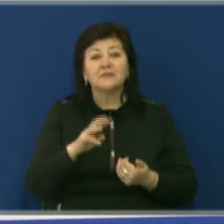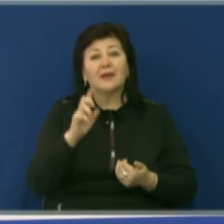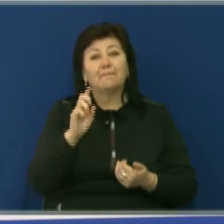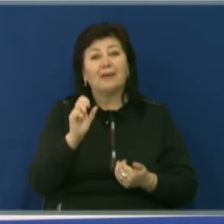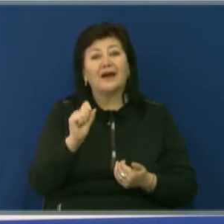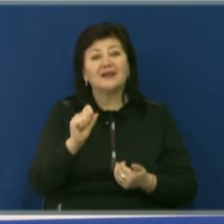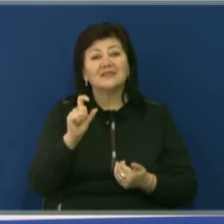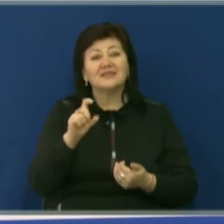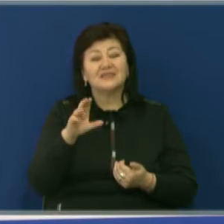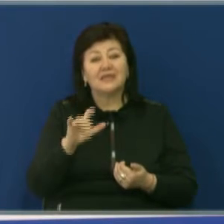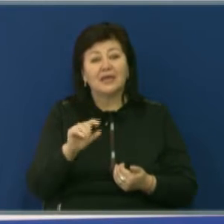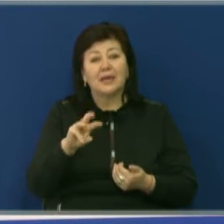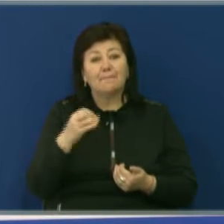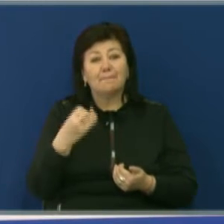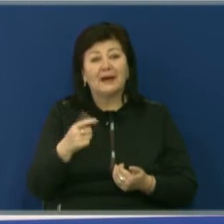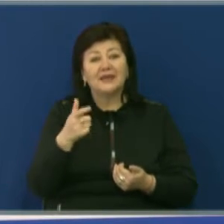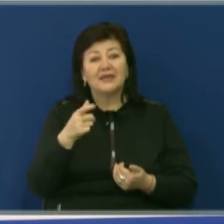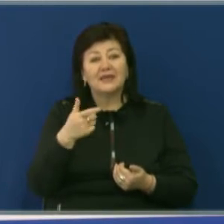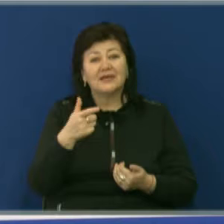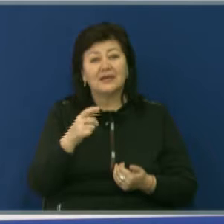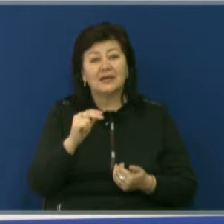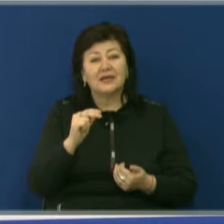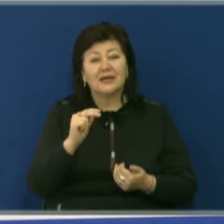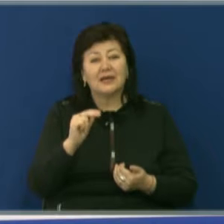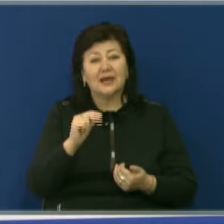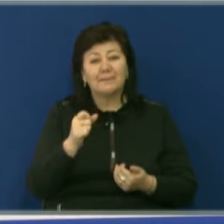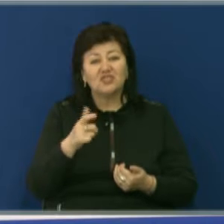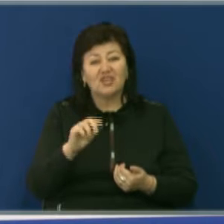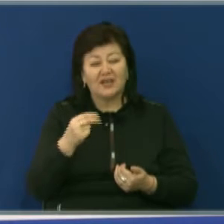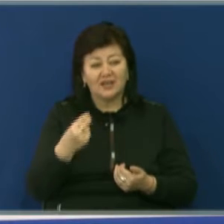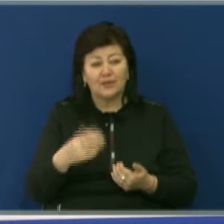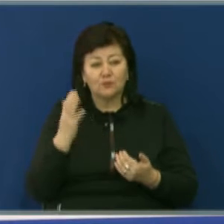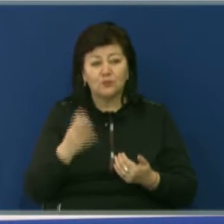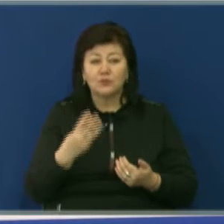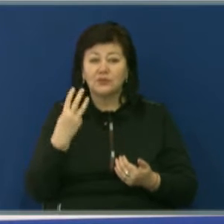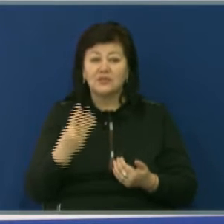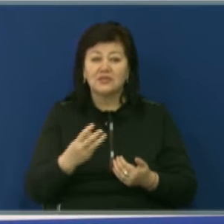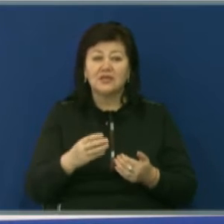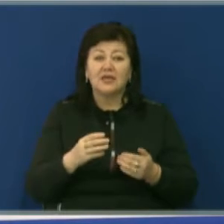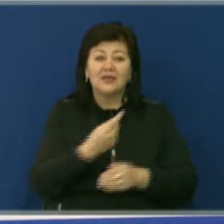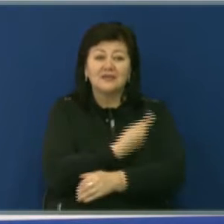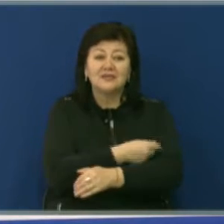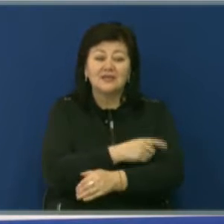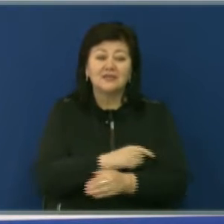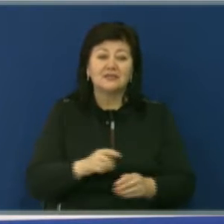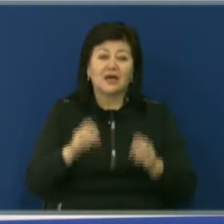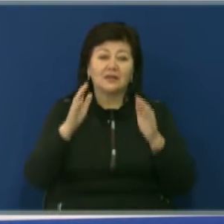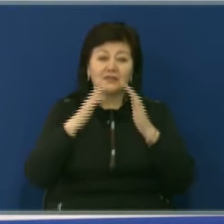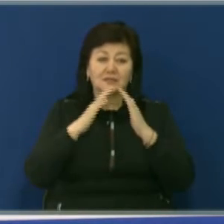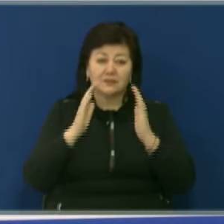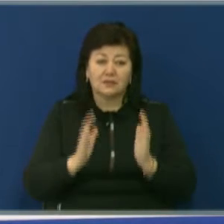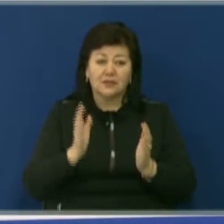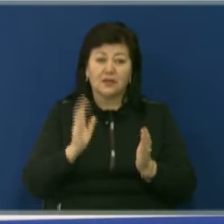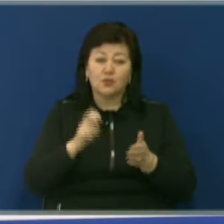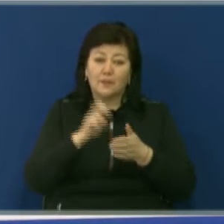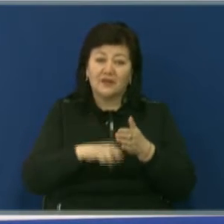Майқапшағай, автоөтпе жолдарындағы өткізу пункттерінде 4 санитарлық бекет қойылады делінген құжатта. Қызыл аймақтағы өңірден